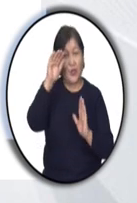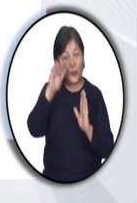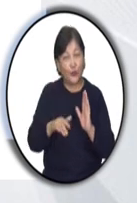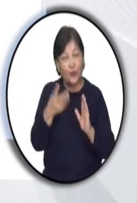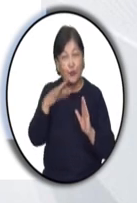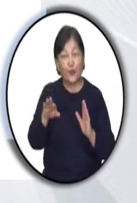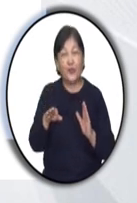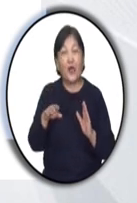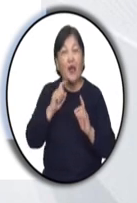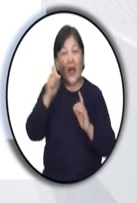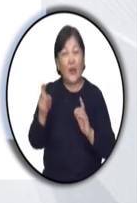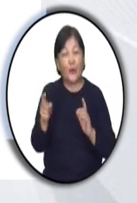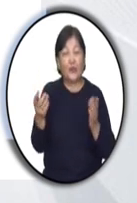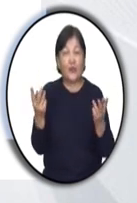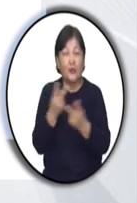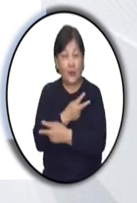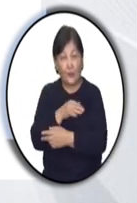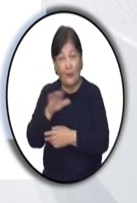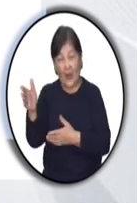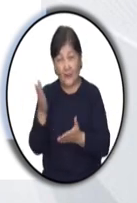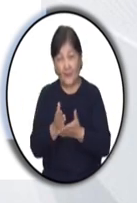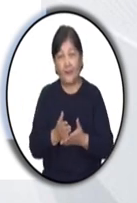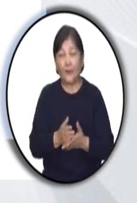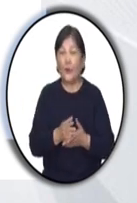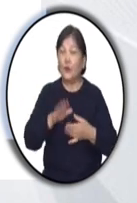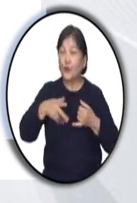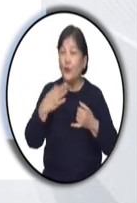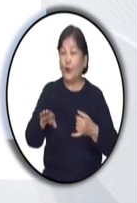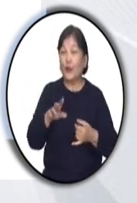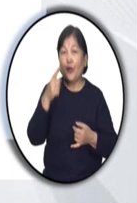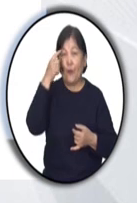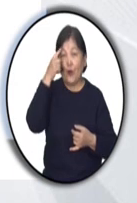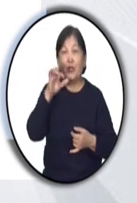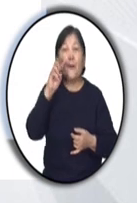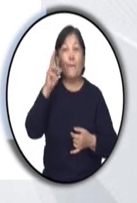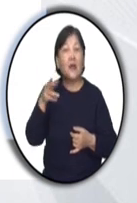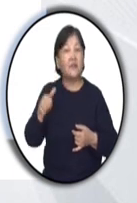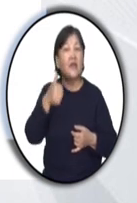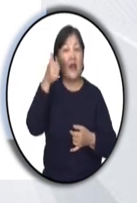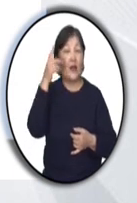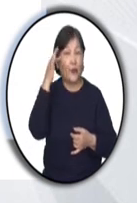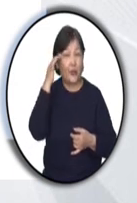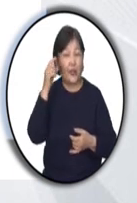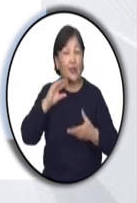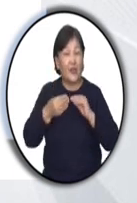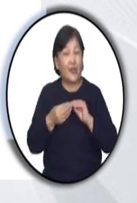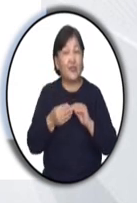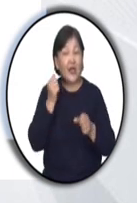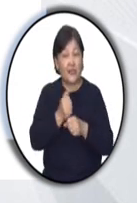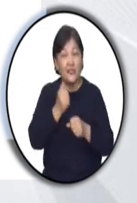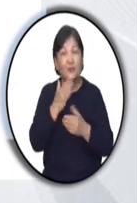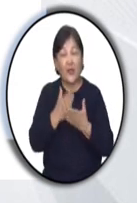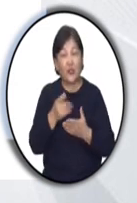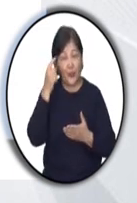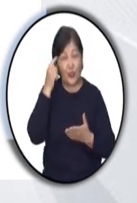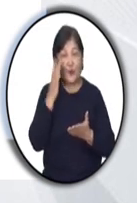мөн валютын ханш суларсан тохиолдолд нь хариу үйлдэлүүдийг үзүүлдэг юм бодлогуудыг хэрэгжүүлнэ. Ялангуяа энэ дээр бол харин сүүлийн үед манай Монгол банк бол одоо маш одоо